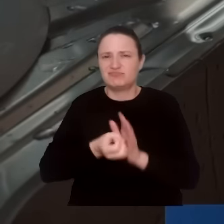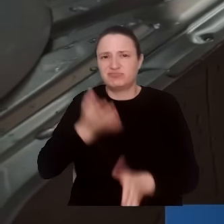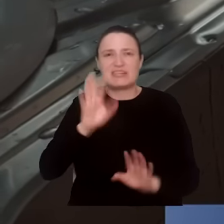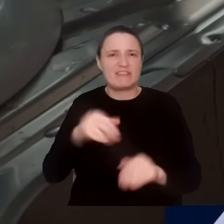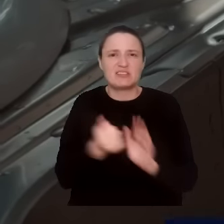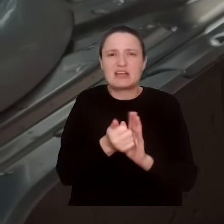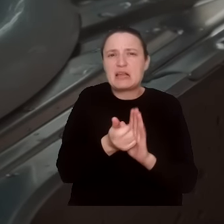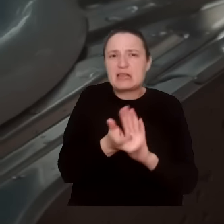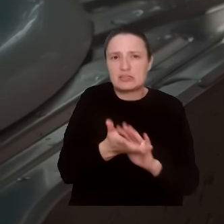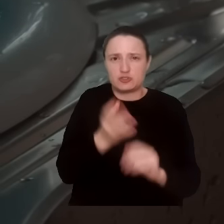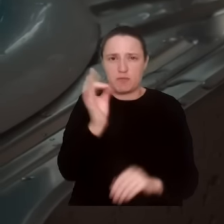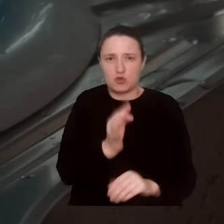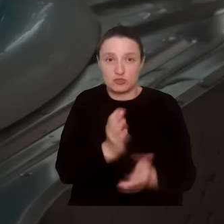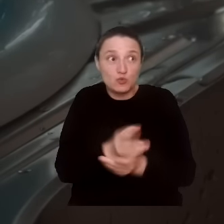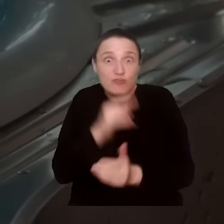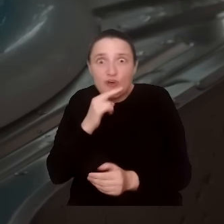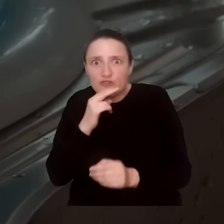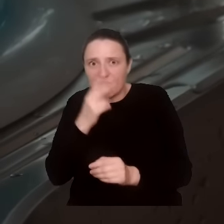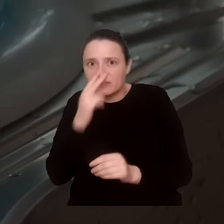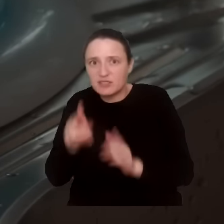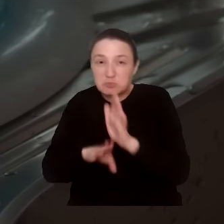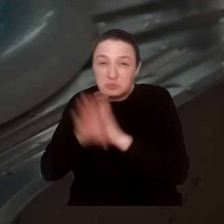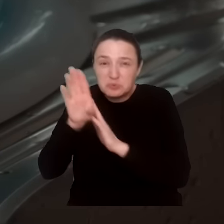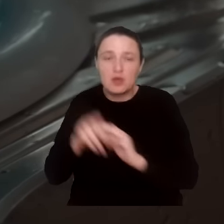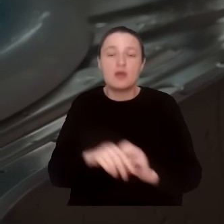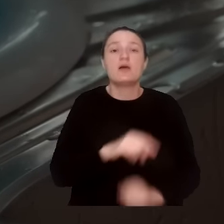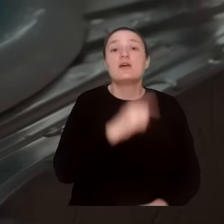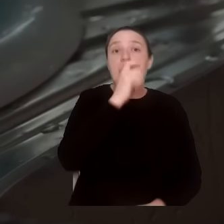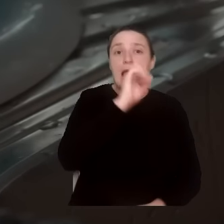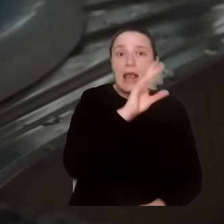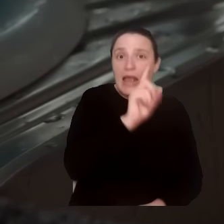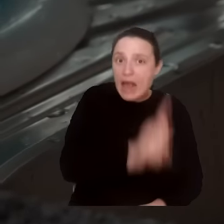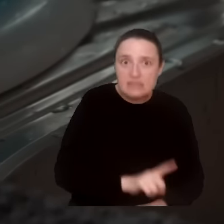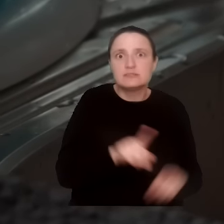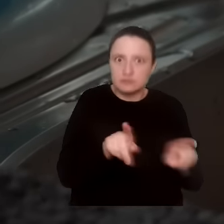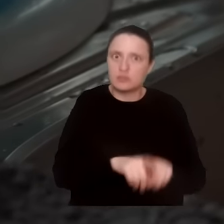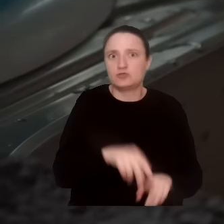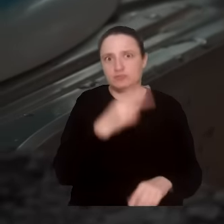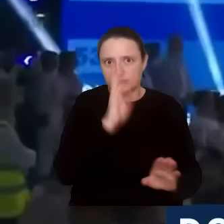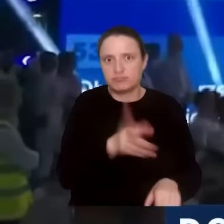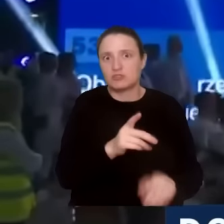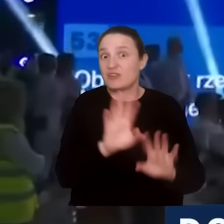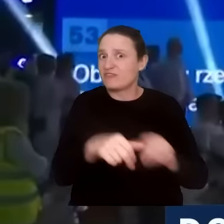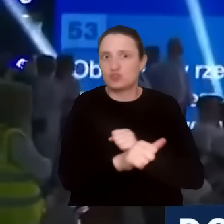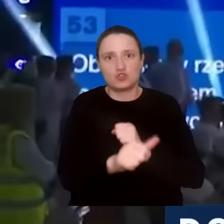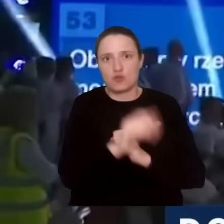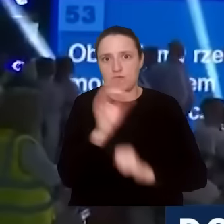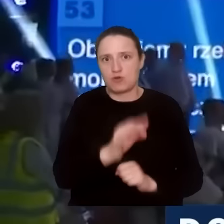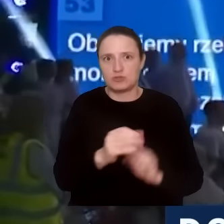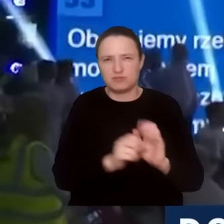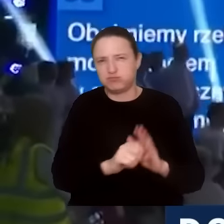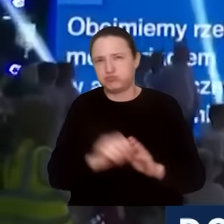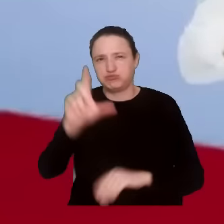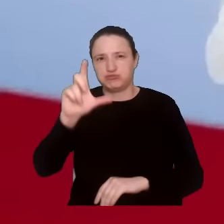15%. Ceny wody już poszły mocno w górę. PGNiG już rozsyła informacje o nowych wzrostach rzędu nawet 60%. To jest już